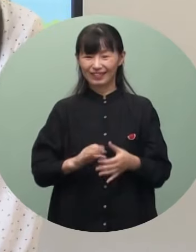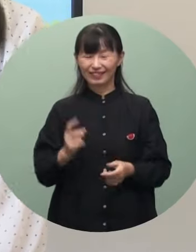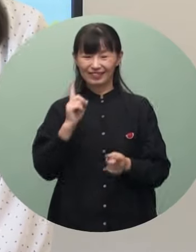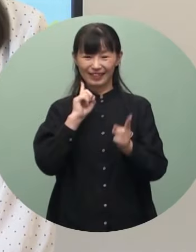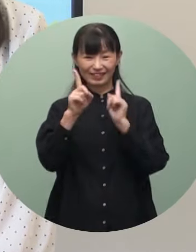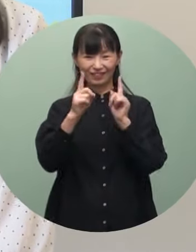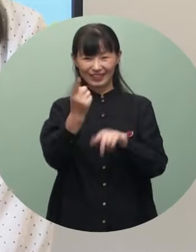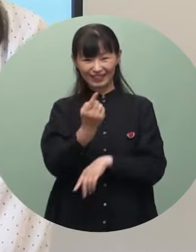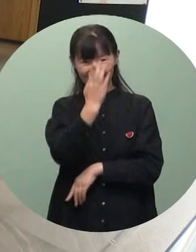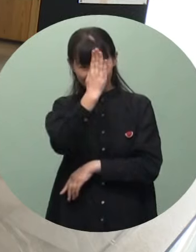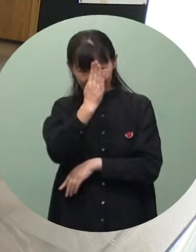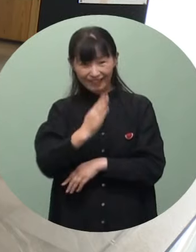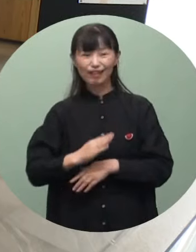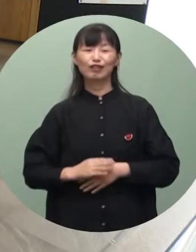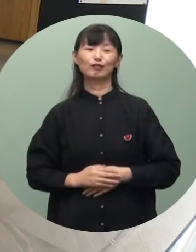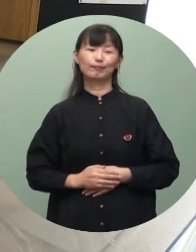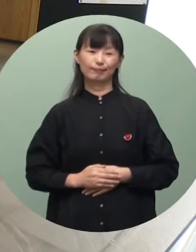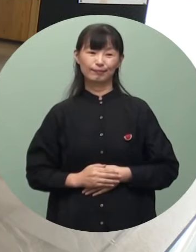来てください。